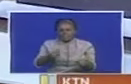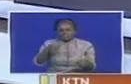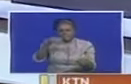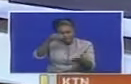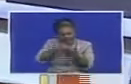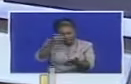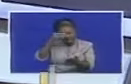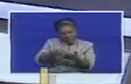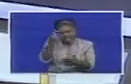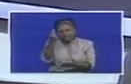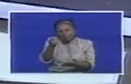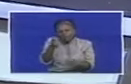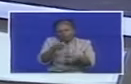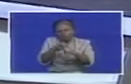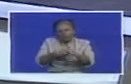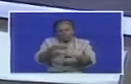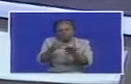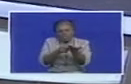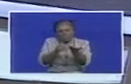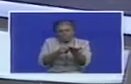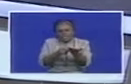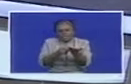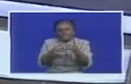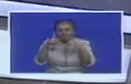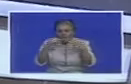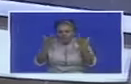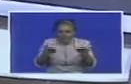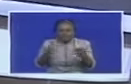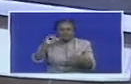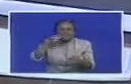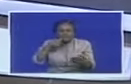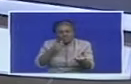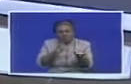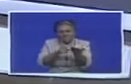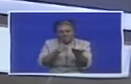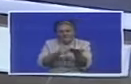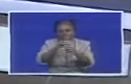mengi kutokana na lugha teule ya Kiswahili. Ndiposa kwa sasa basi tupate kamusi ya leo.